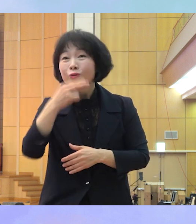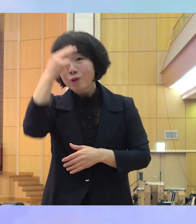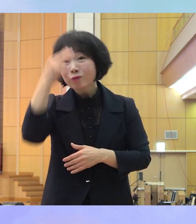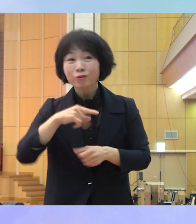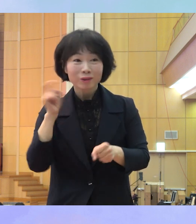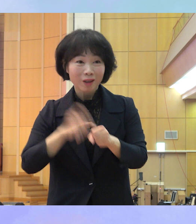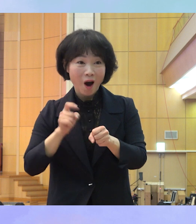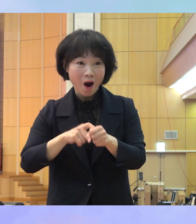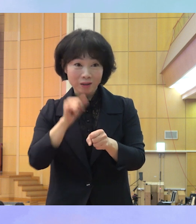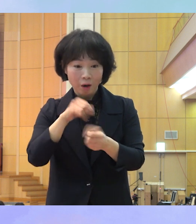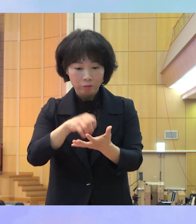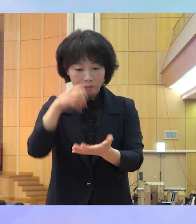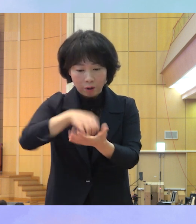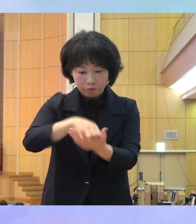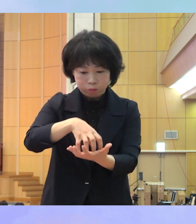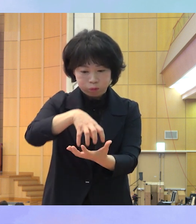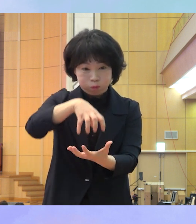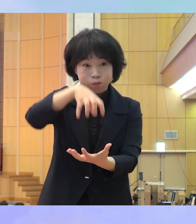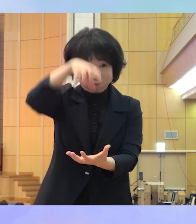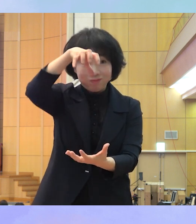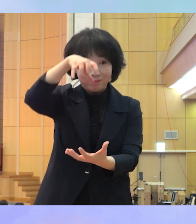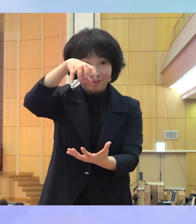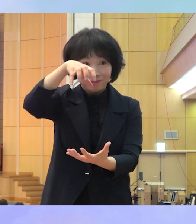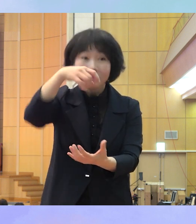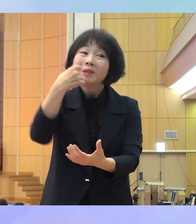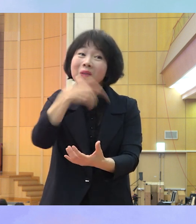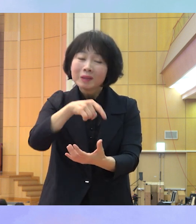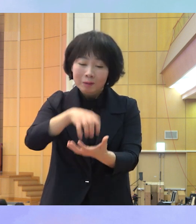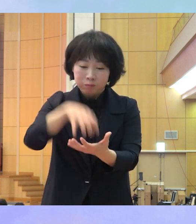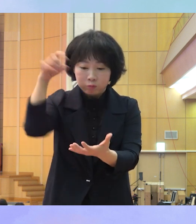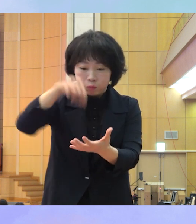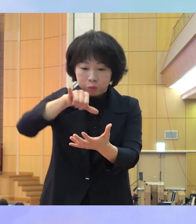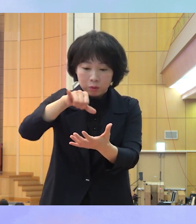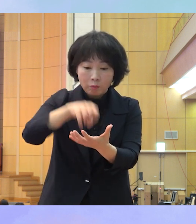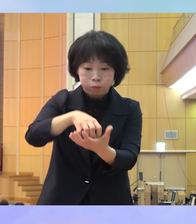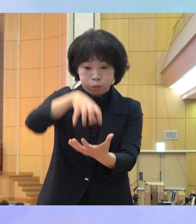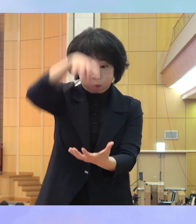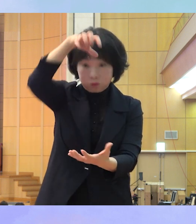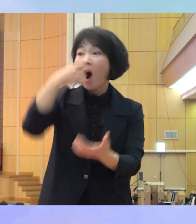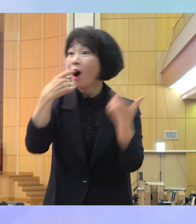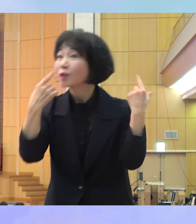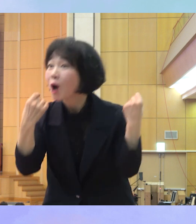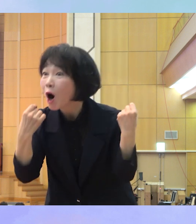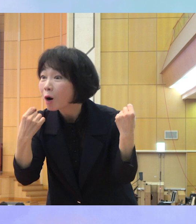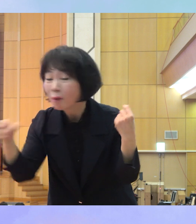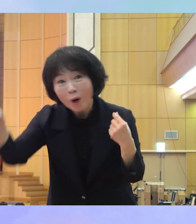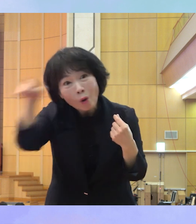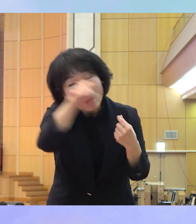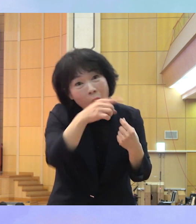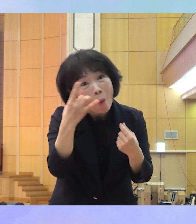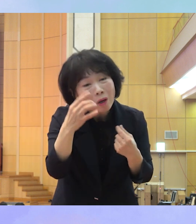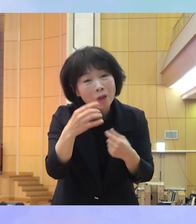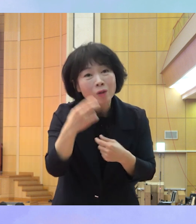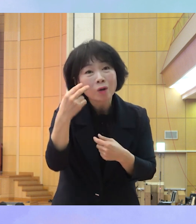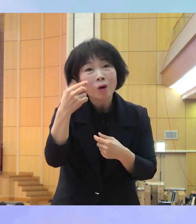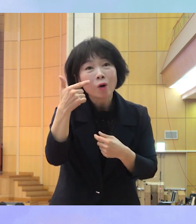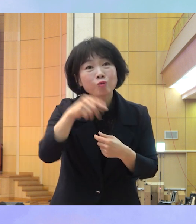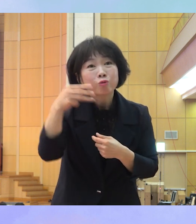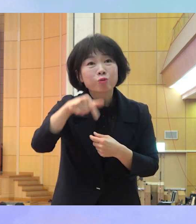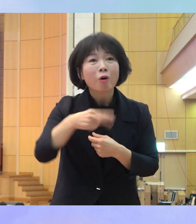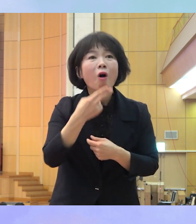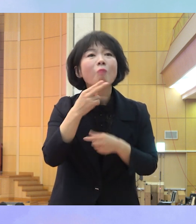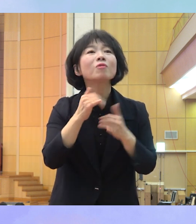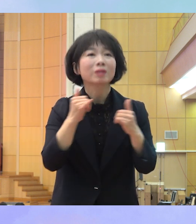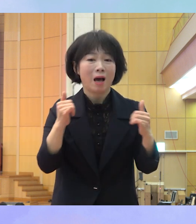알지요? 부풀게 하는 술떡이라고 하는 게 있잖아요. 그런 것처럼 누룩 없는 자인데 새 덩어리가 되기